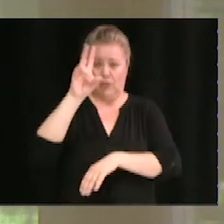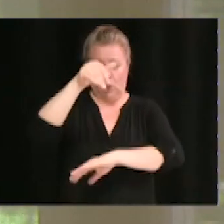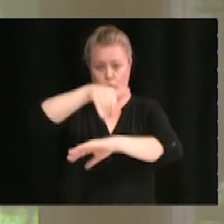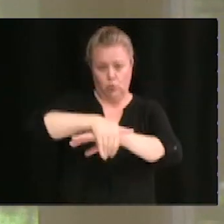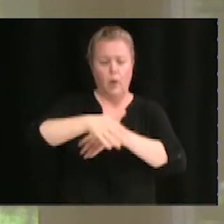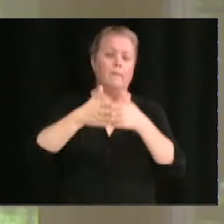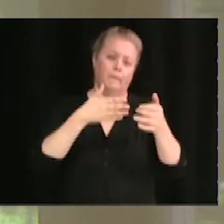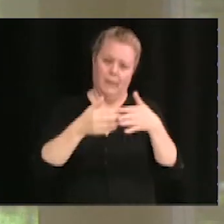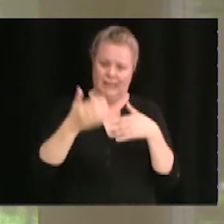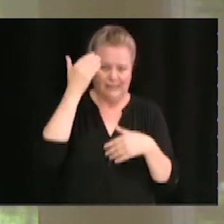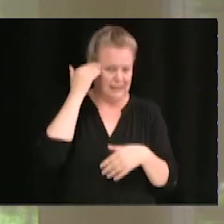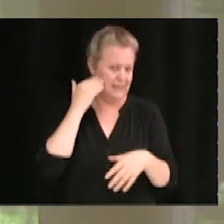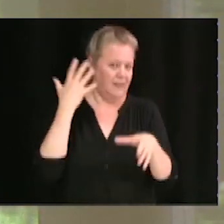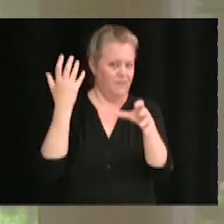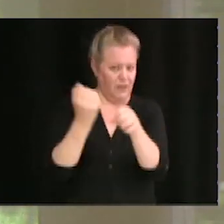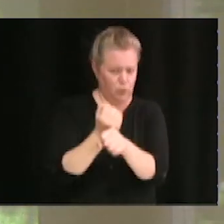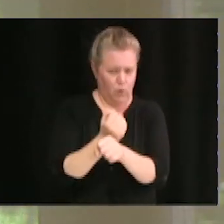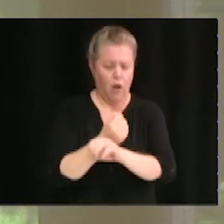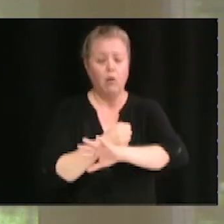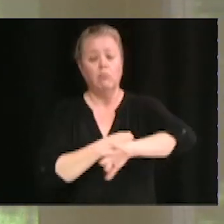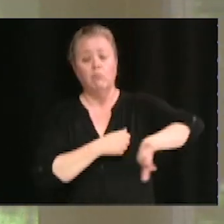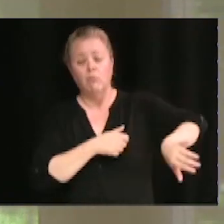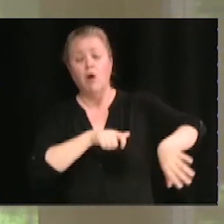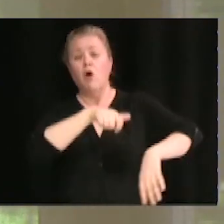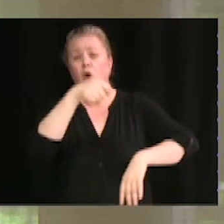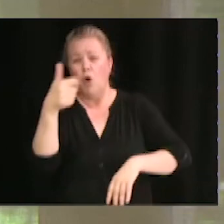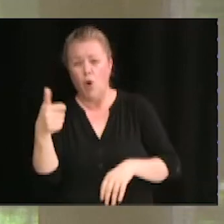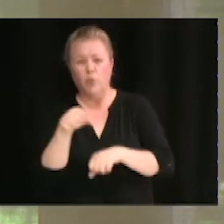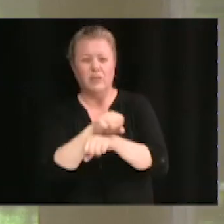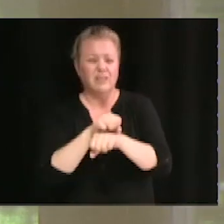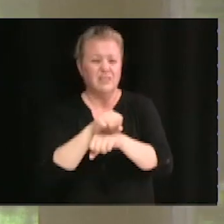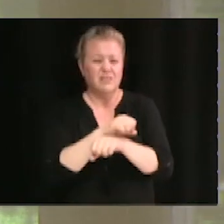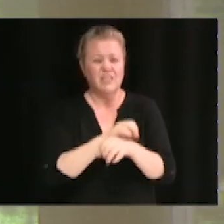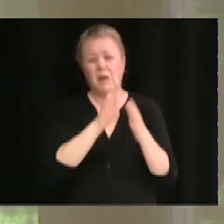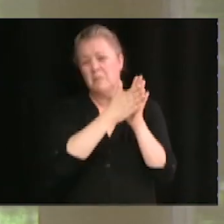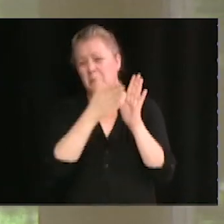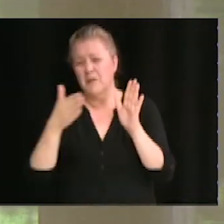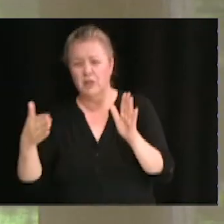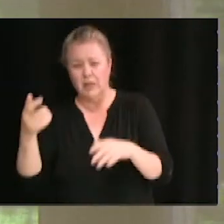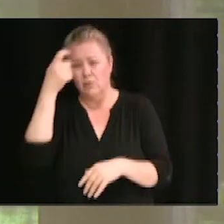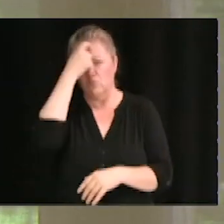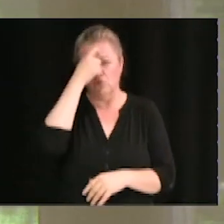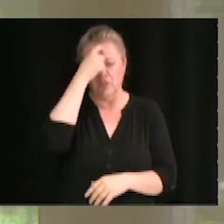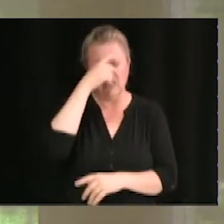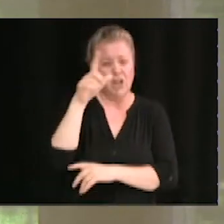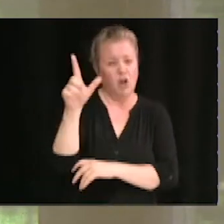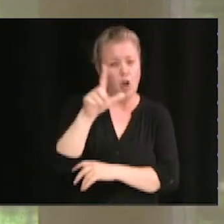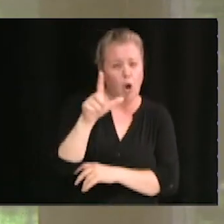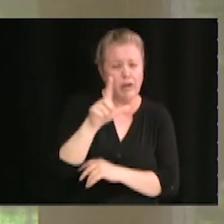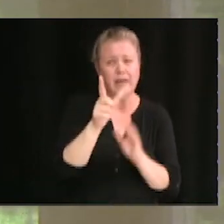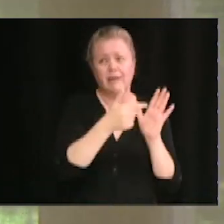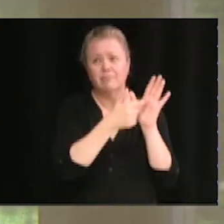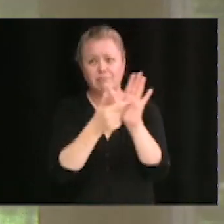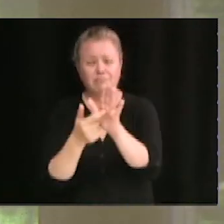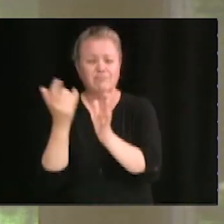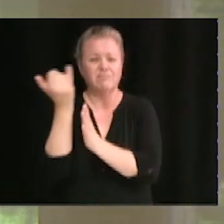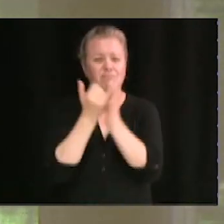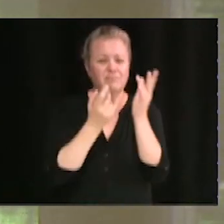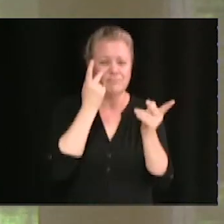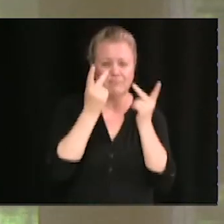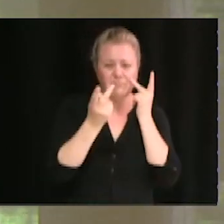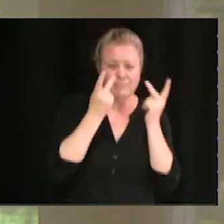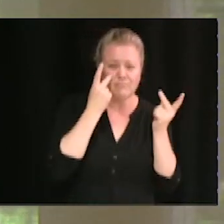activités à la bibliothèque, au musée, lauriers, expositions, arts visuels, circuits patrimoniaux, visites de